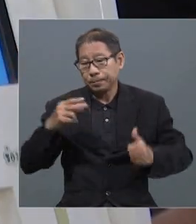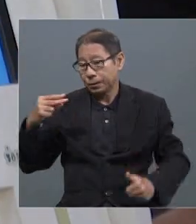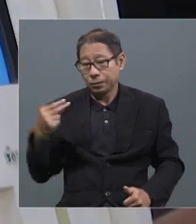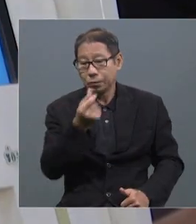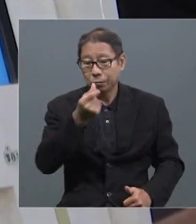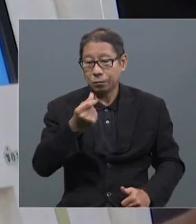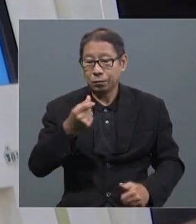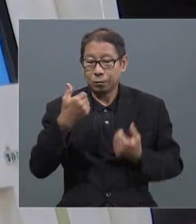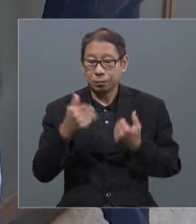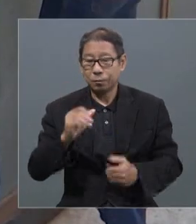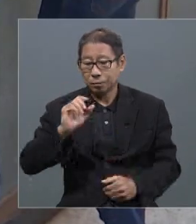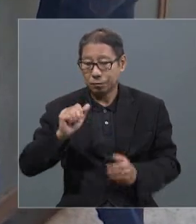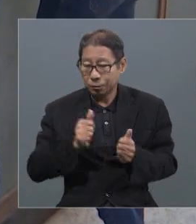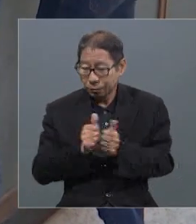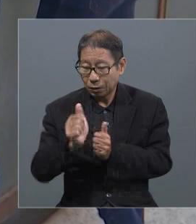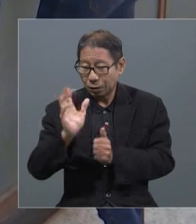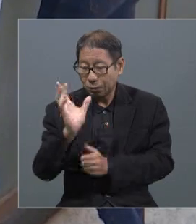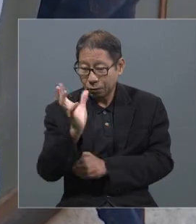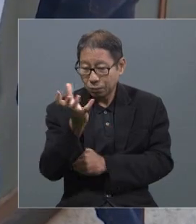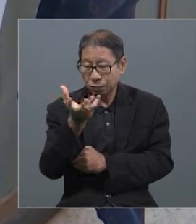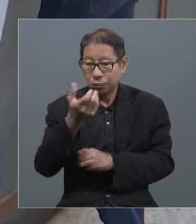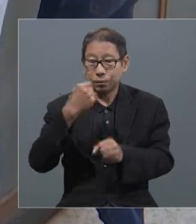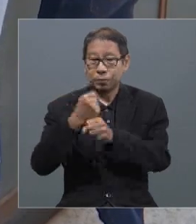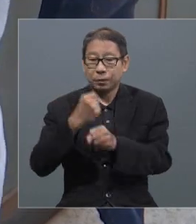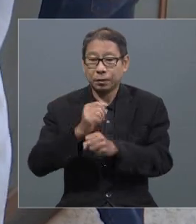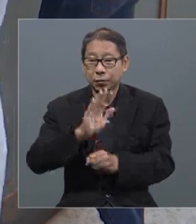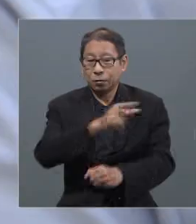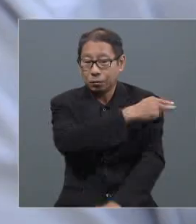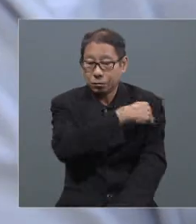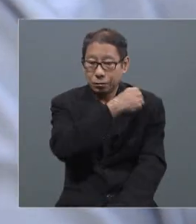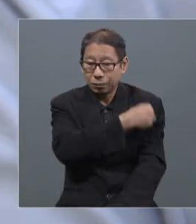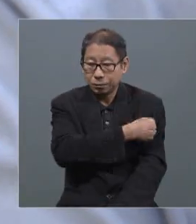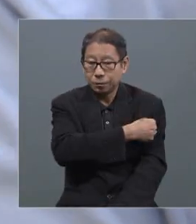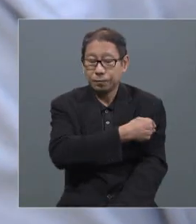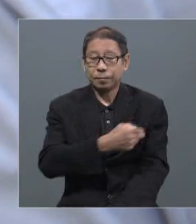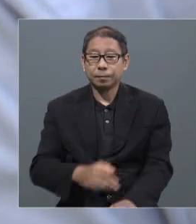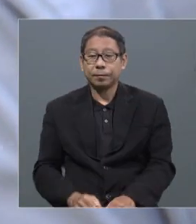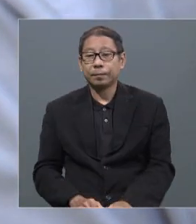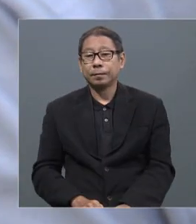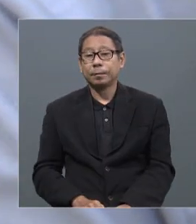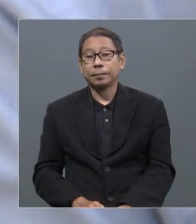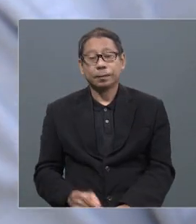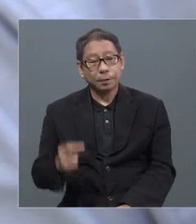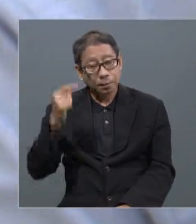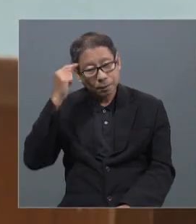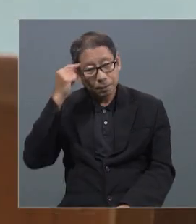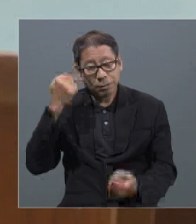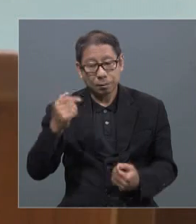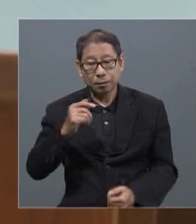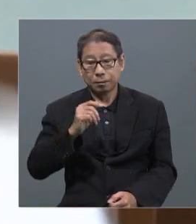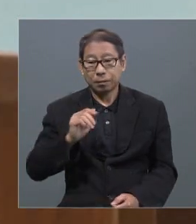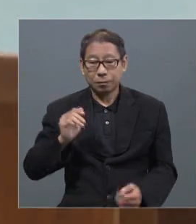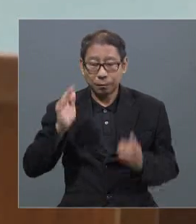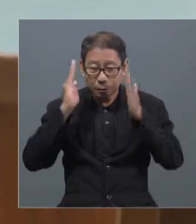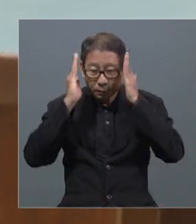เป็นอีกหนึ่งความทันสมัยในส่วนของการดำเนินงานของโรงพยาบาล ครับก็เนื่องจากพระราชปณิธานที่ท่าน